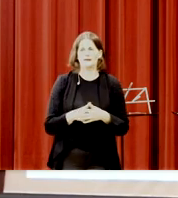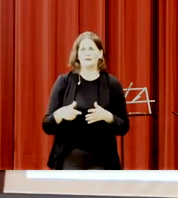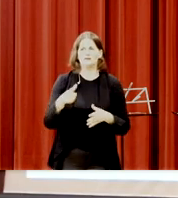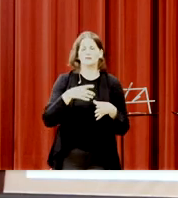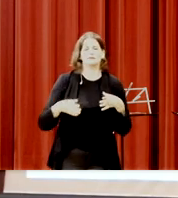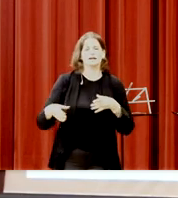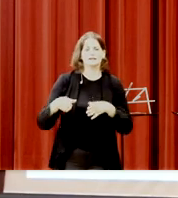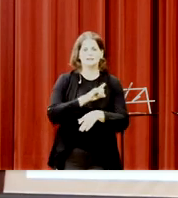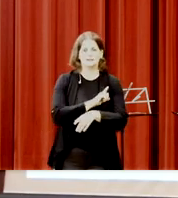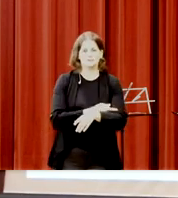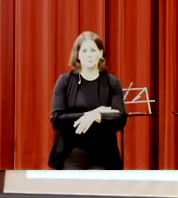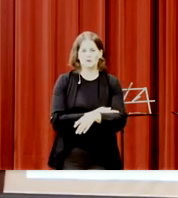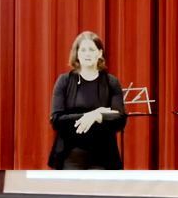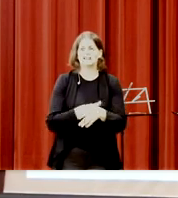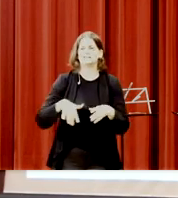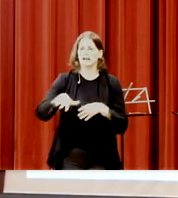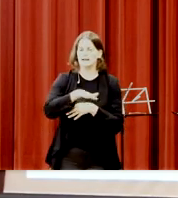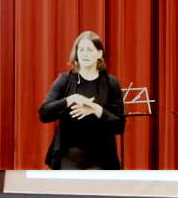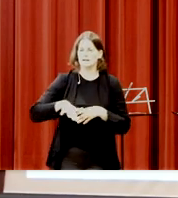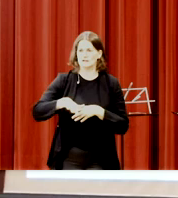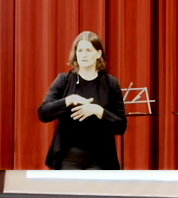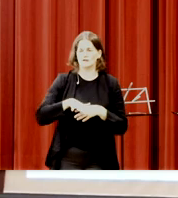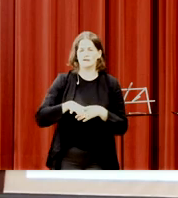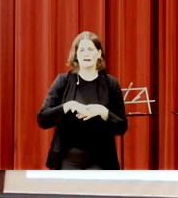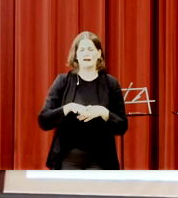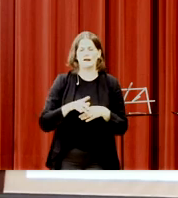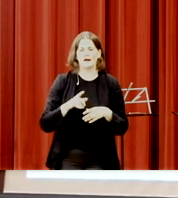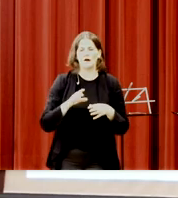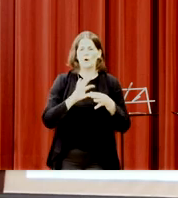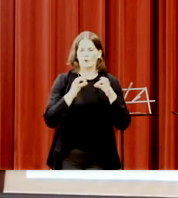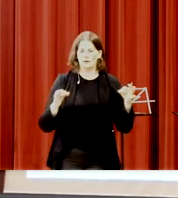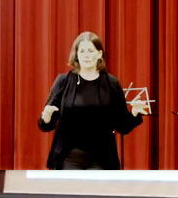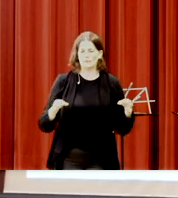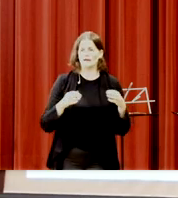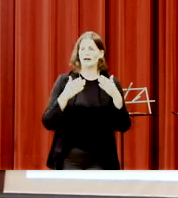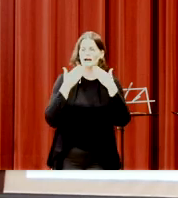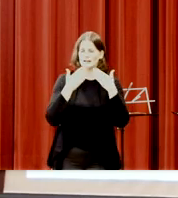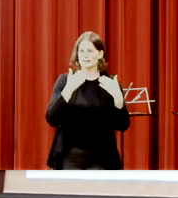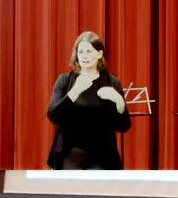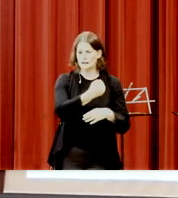de Tarragona com del Patronat Municipal d'Esports que ens faciliten